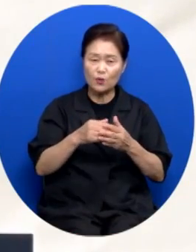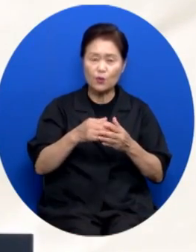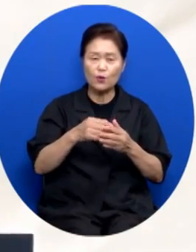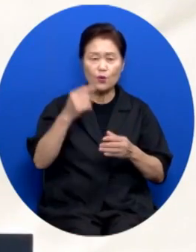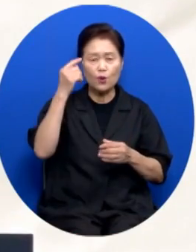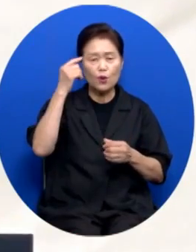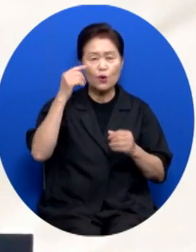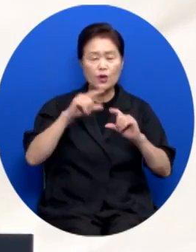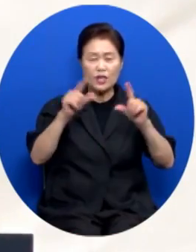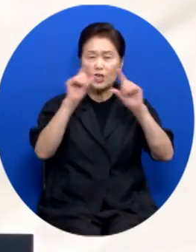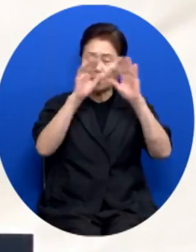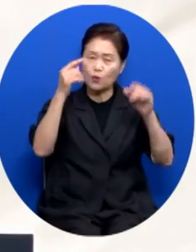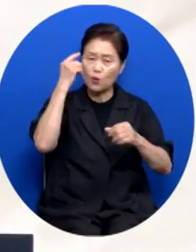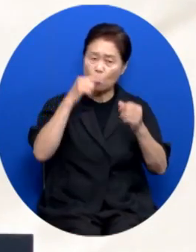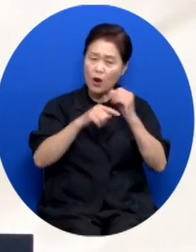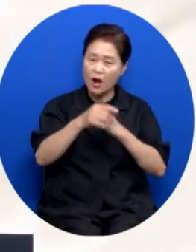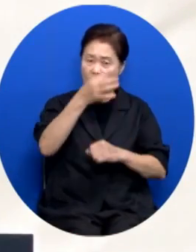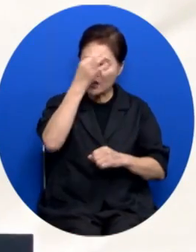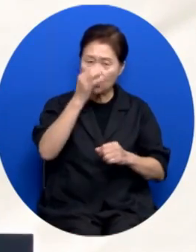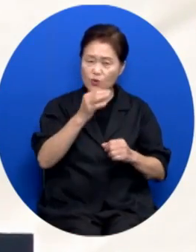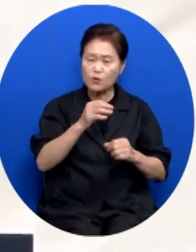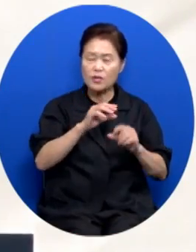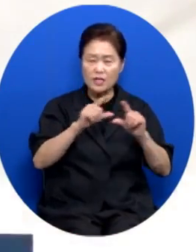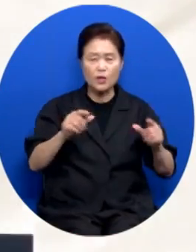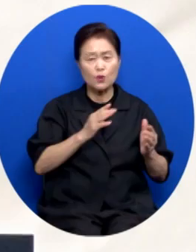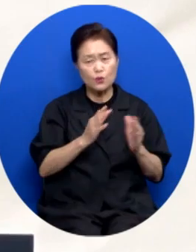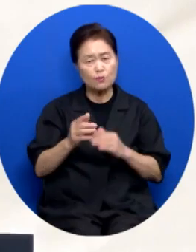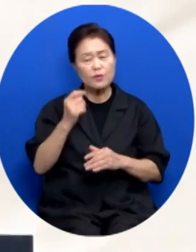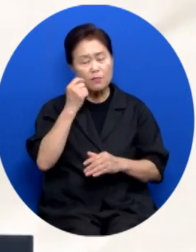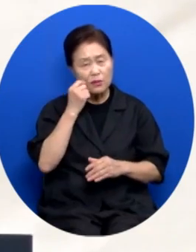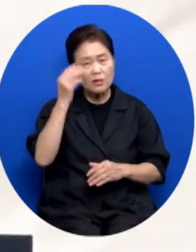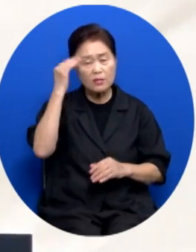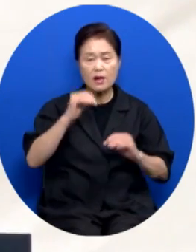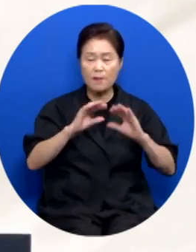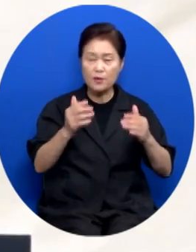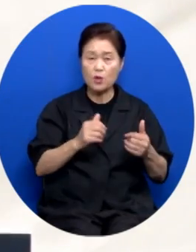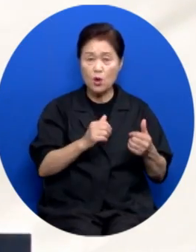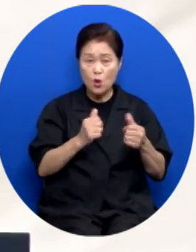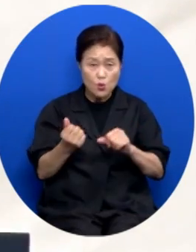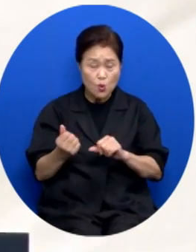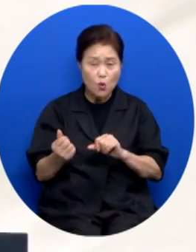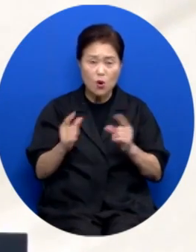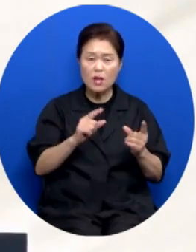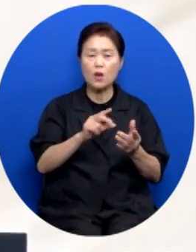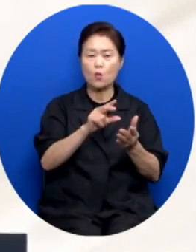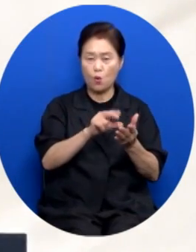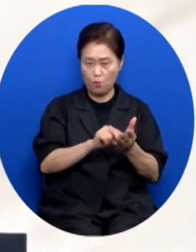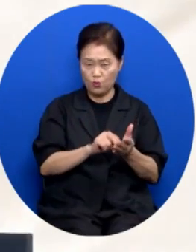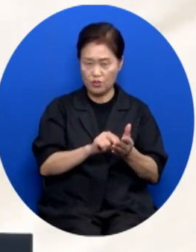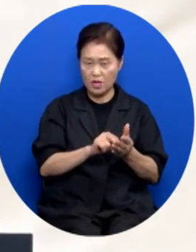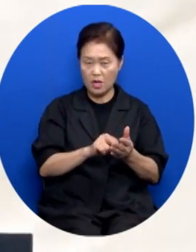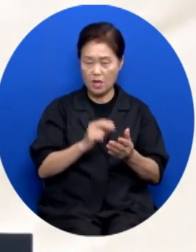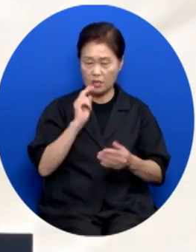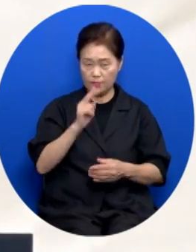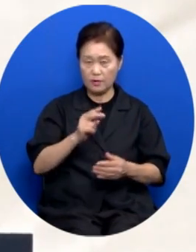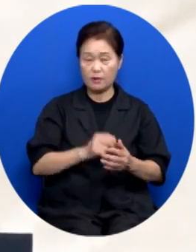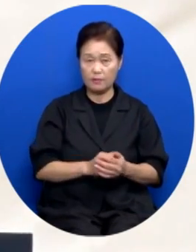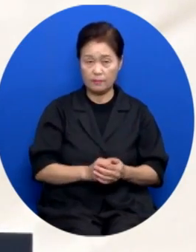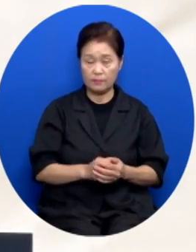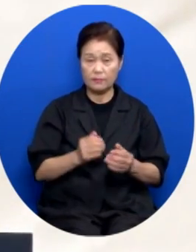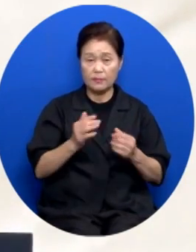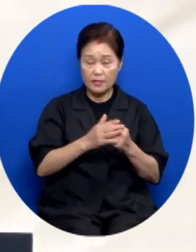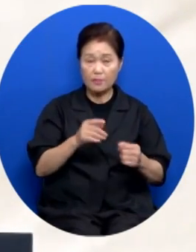제대로 준비하지 못하면 대한민국이 죽느냐 사느냐의 문제로 접어들었다고 생각을 합니다. 이런 인구,